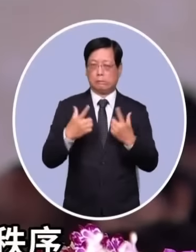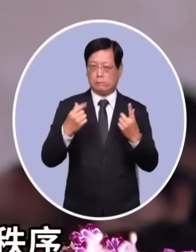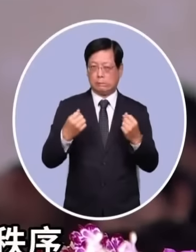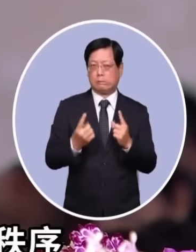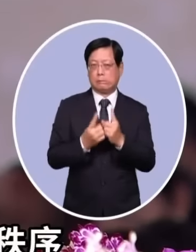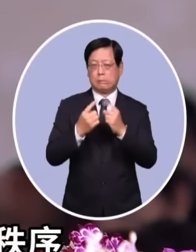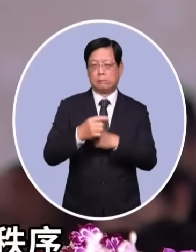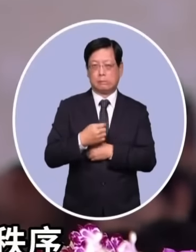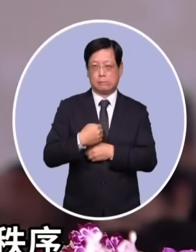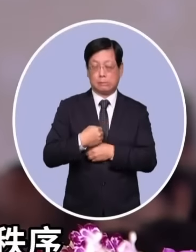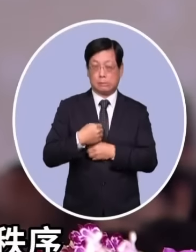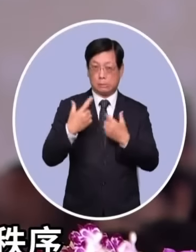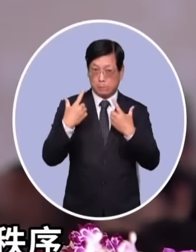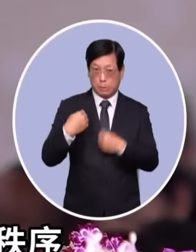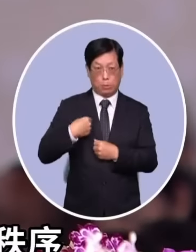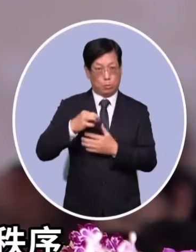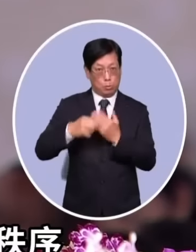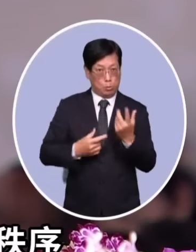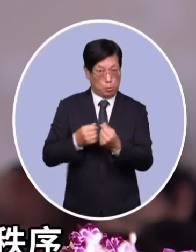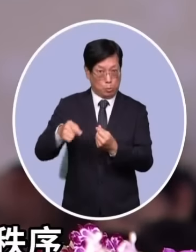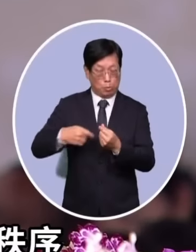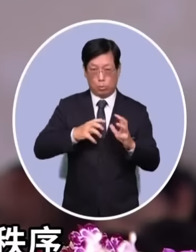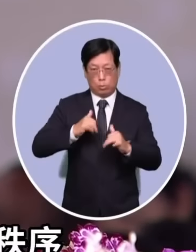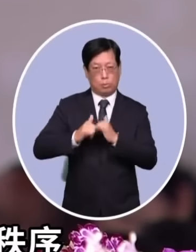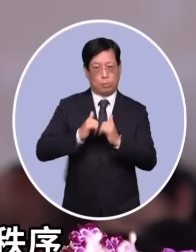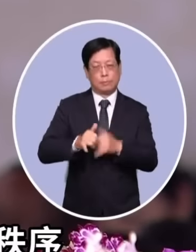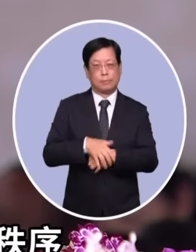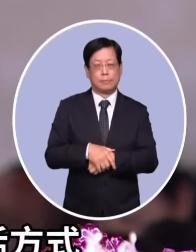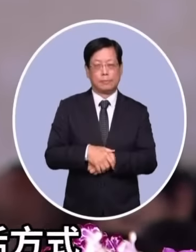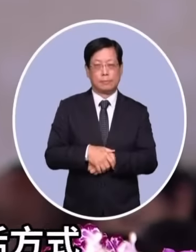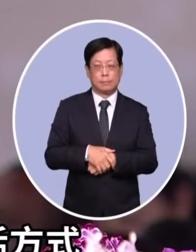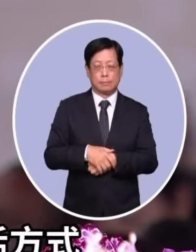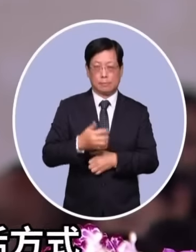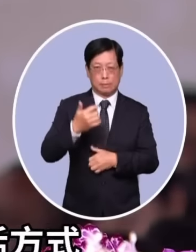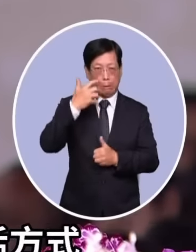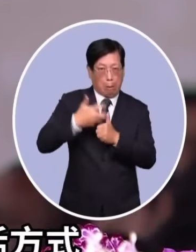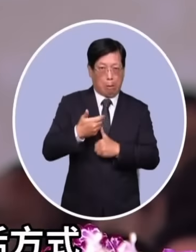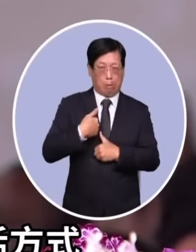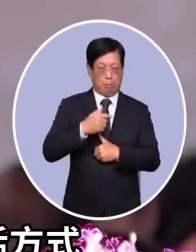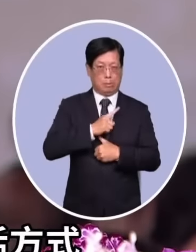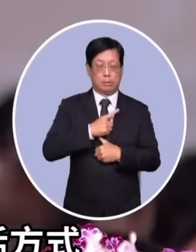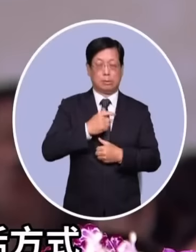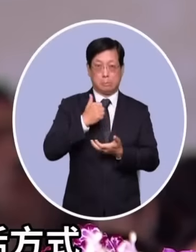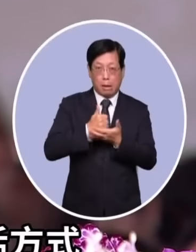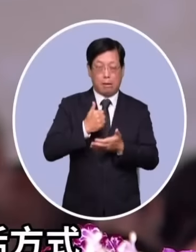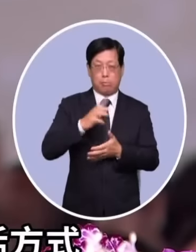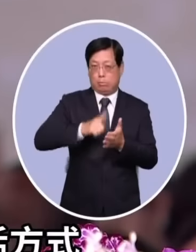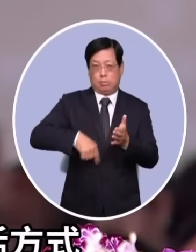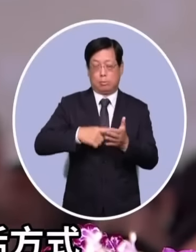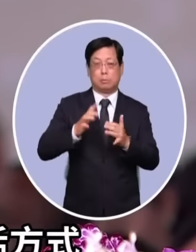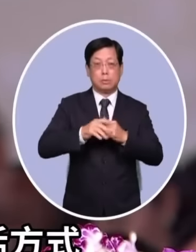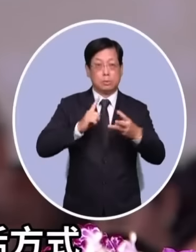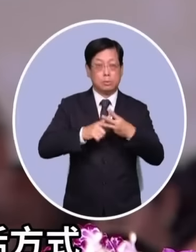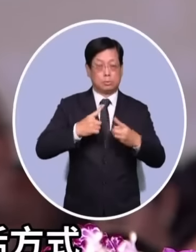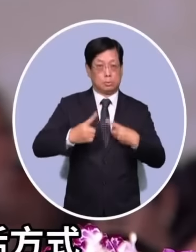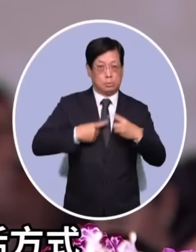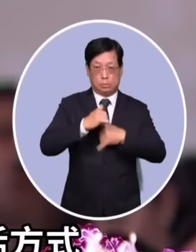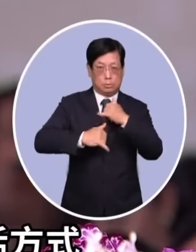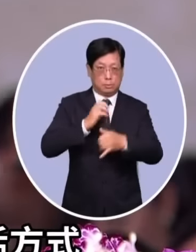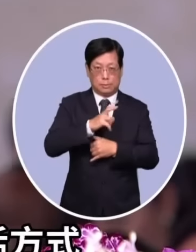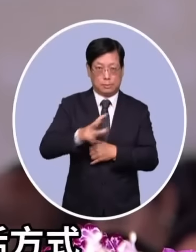战以规则为基础的国际秩序，威胁我们得来不易的民主自由的生活方